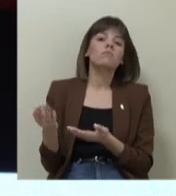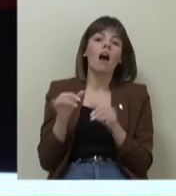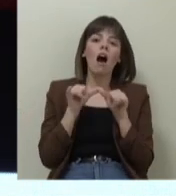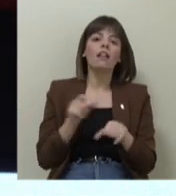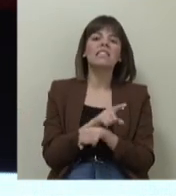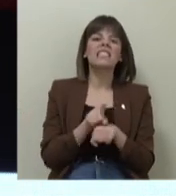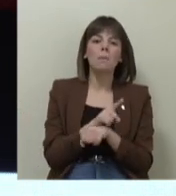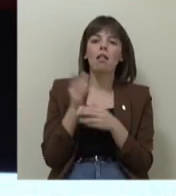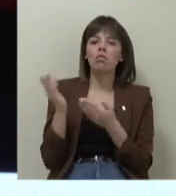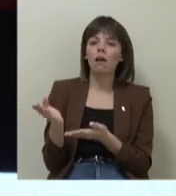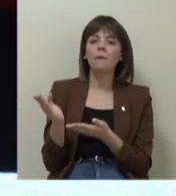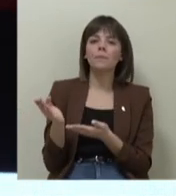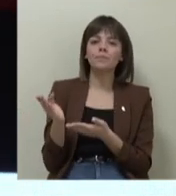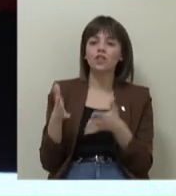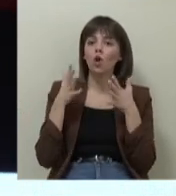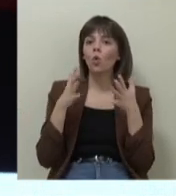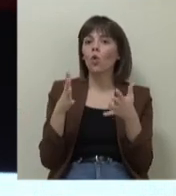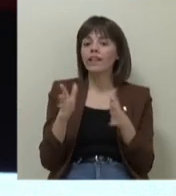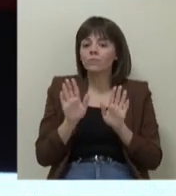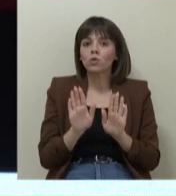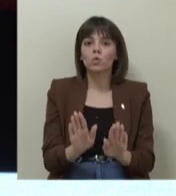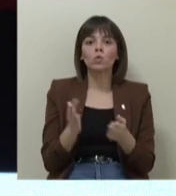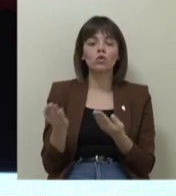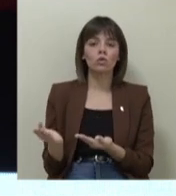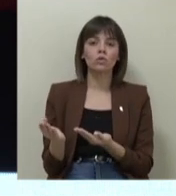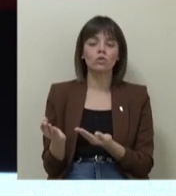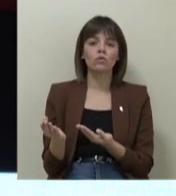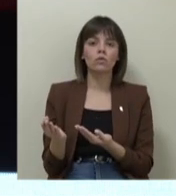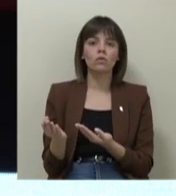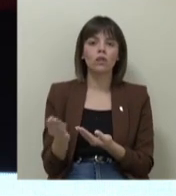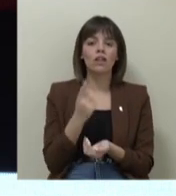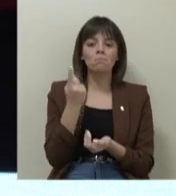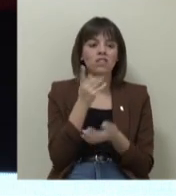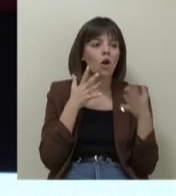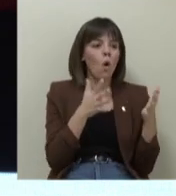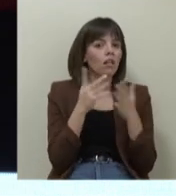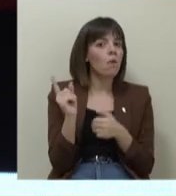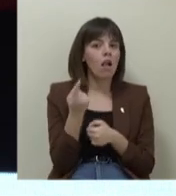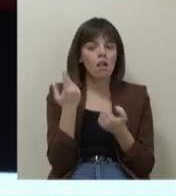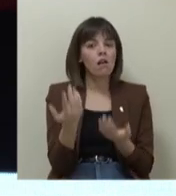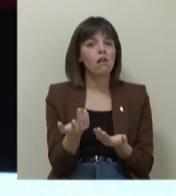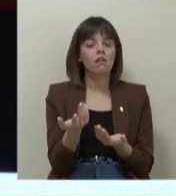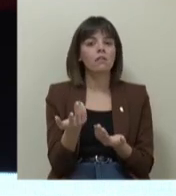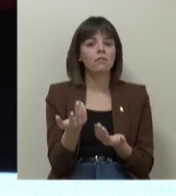Aynı zamanda üretimleri durdu. Bir şey üretemiyorlar.